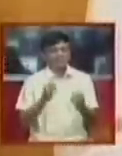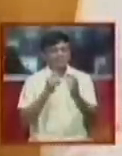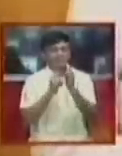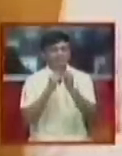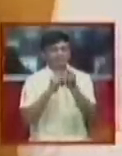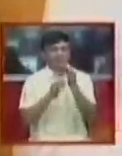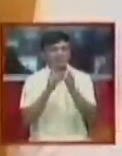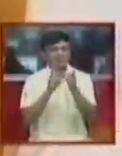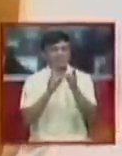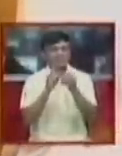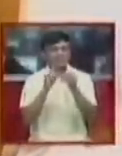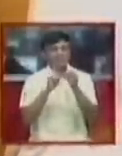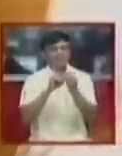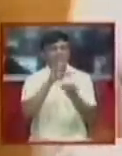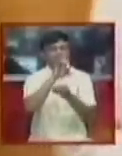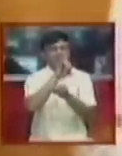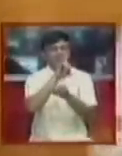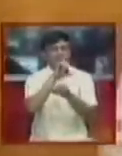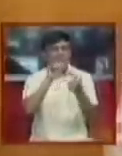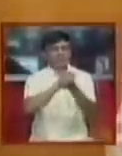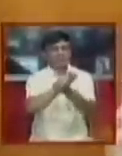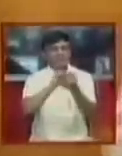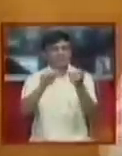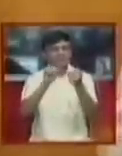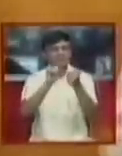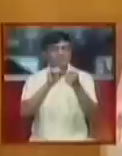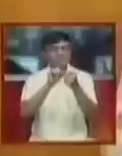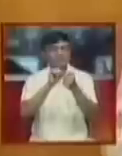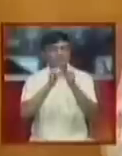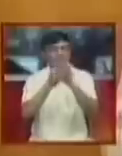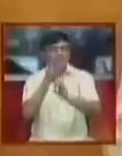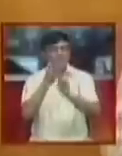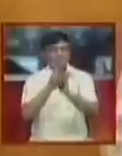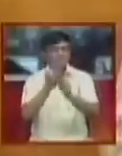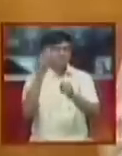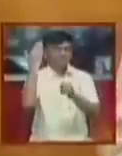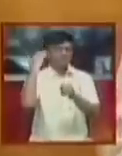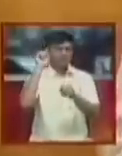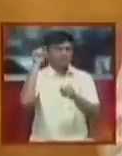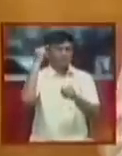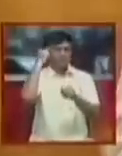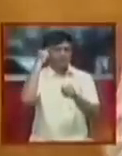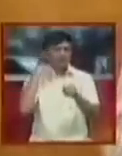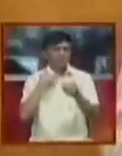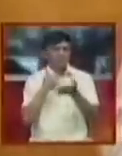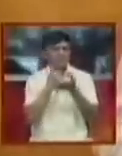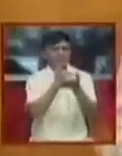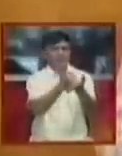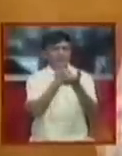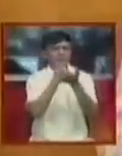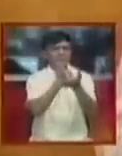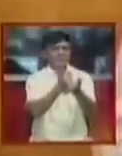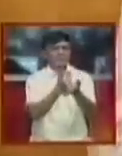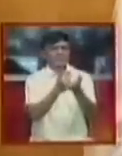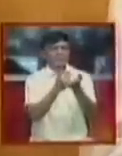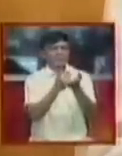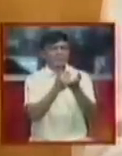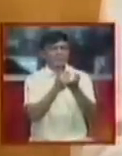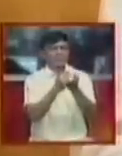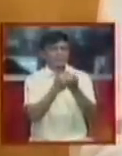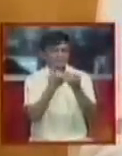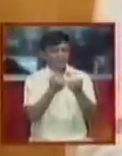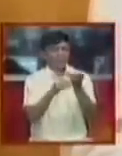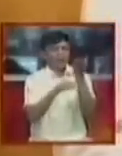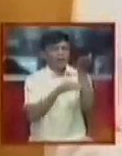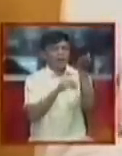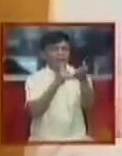Pag-usapan po natin ang sitwasyon sa disaster risk reduction and management. Dati ang gobyernong dapat tumutulong, nangihingi rin ng